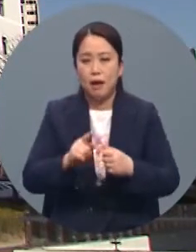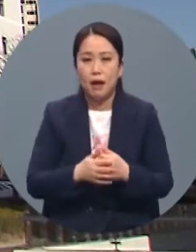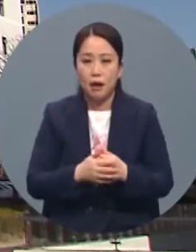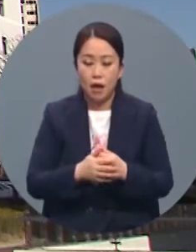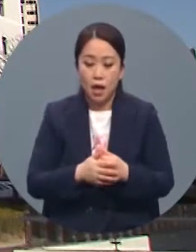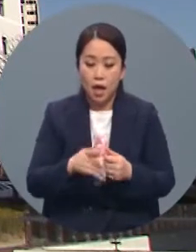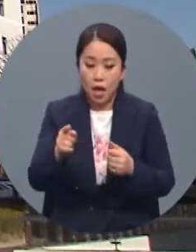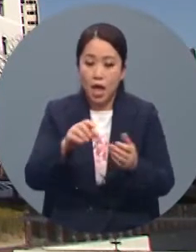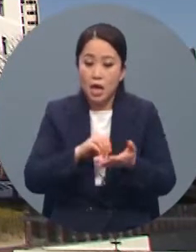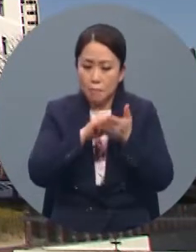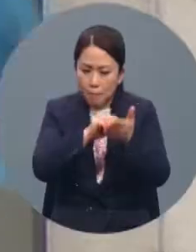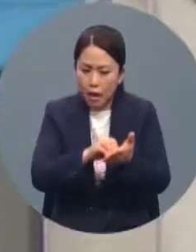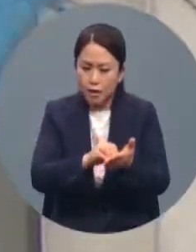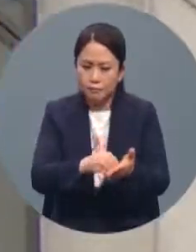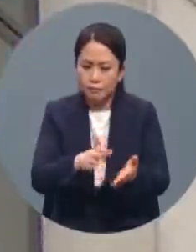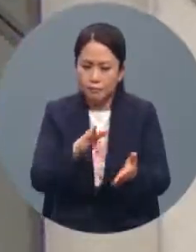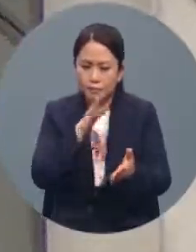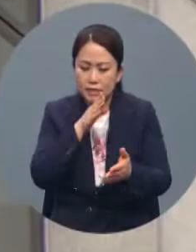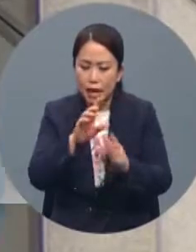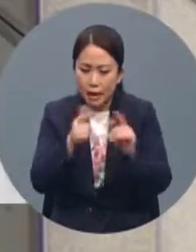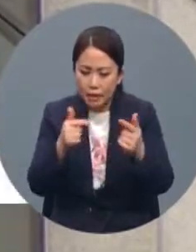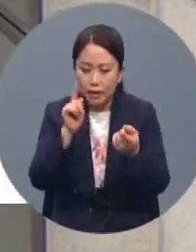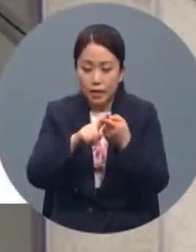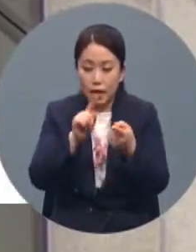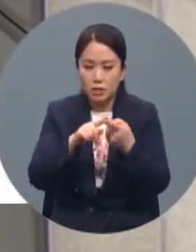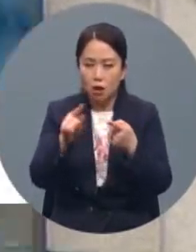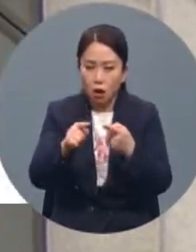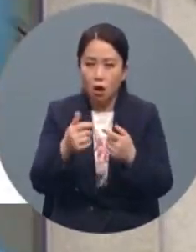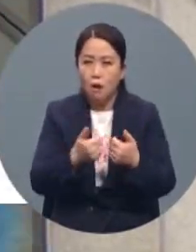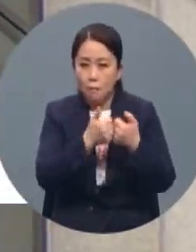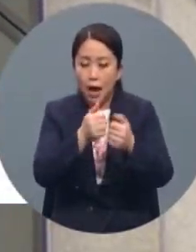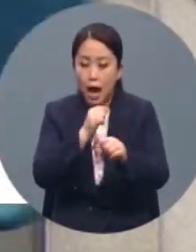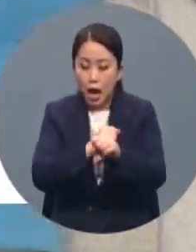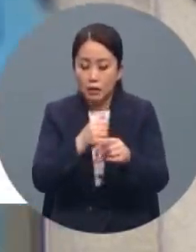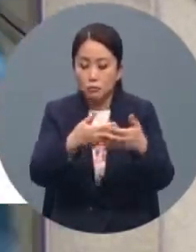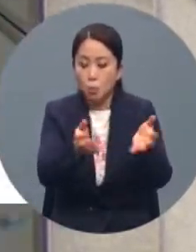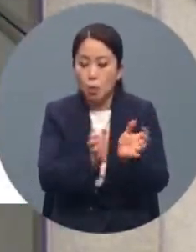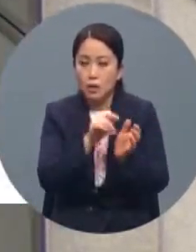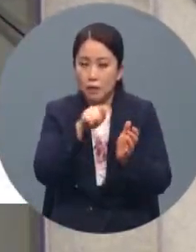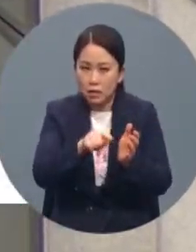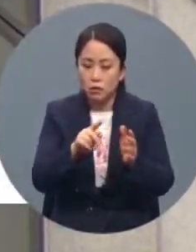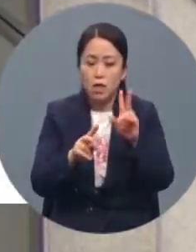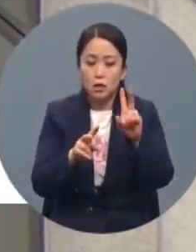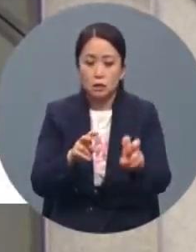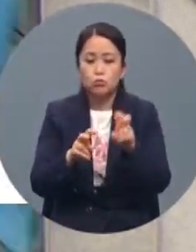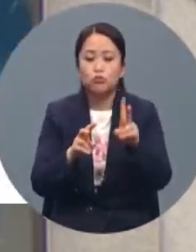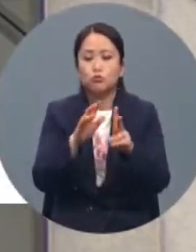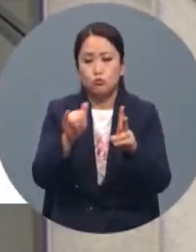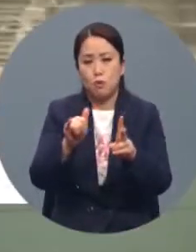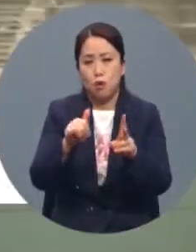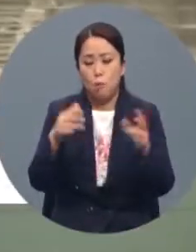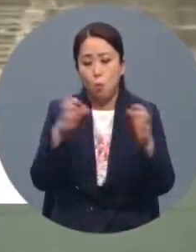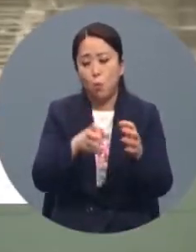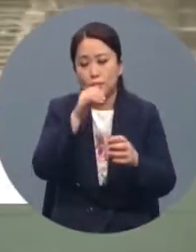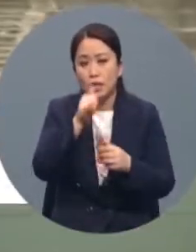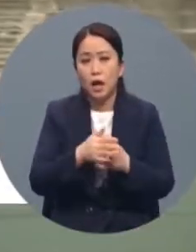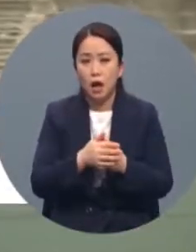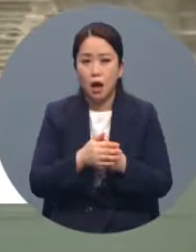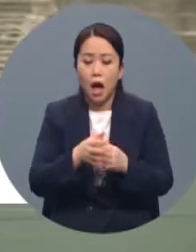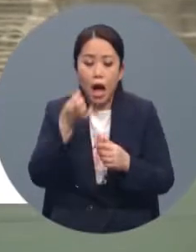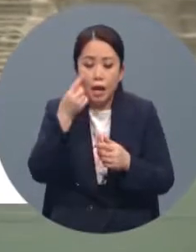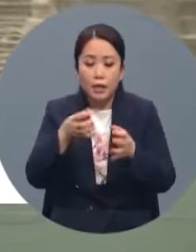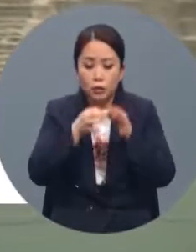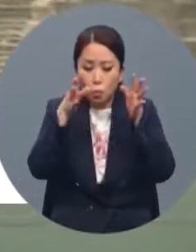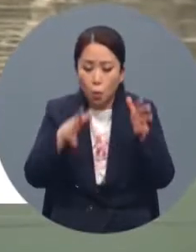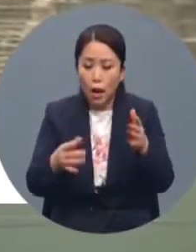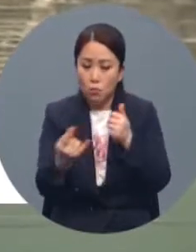입학 전형 공정관리위는 대학 내 상설기구로 이미 22명의 위원이 구성돼 있었습니다. 한 달간 대학 측은